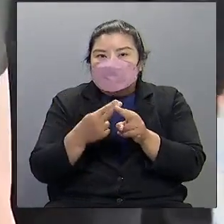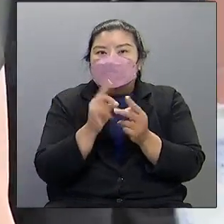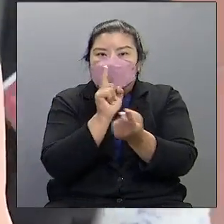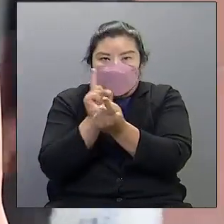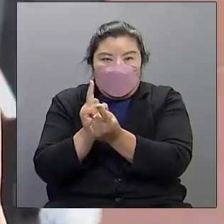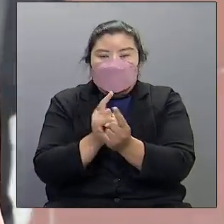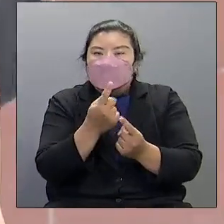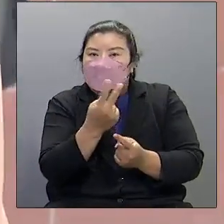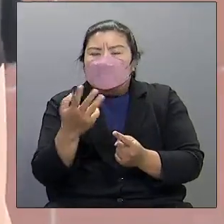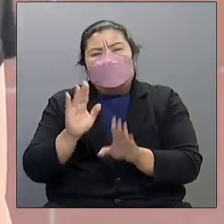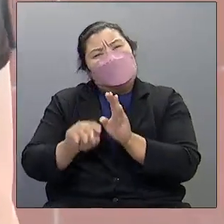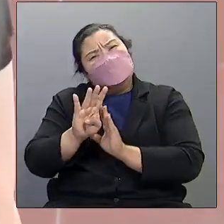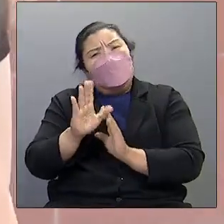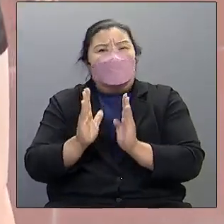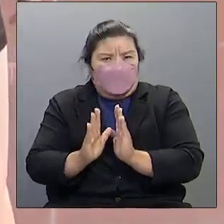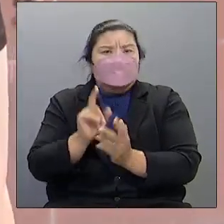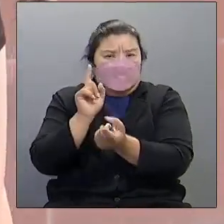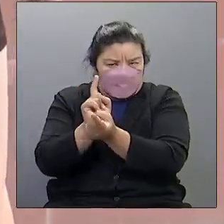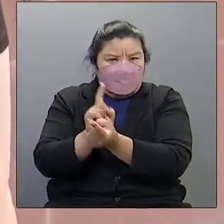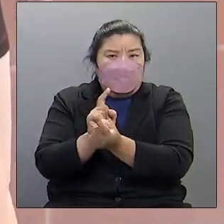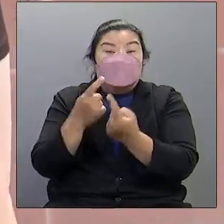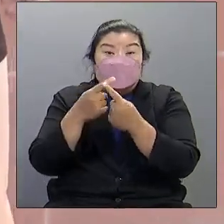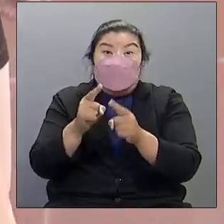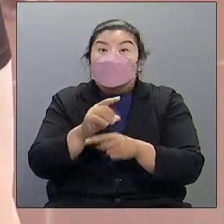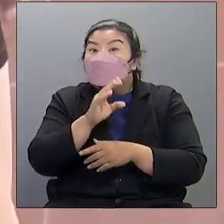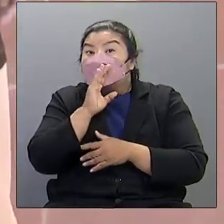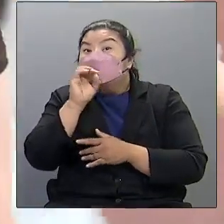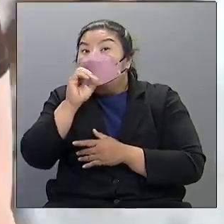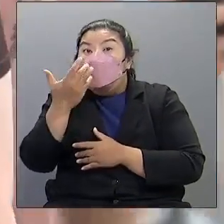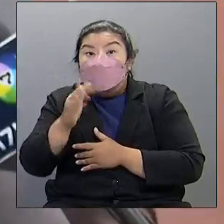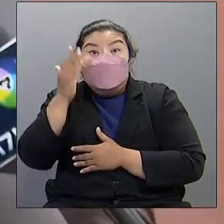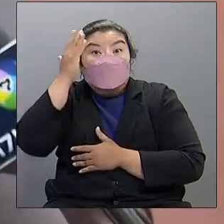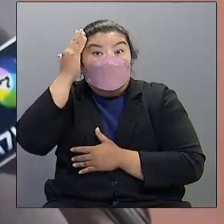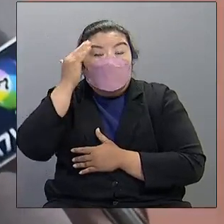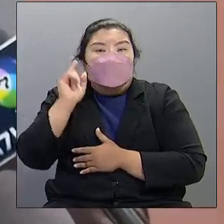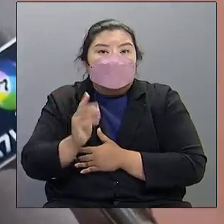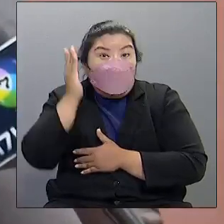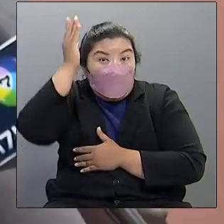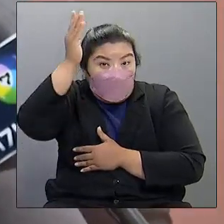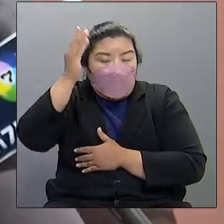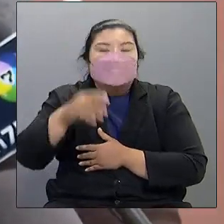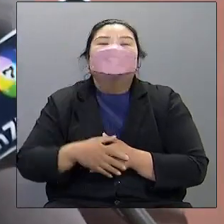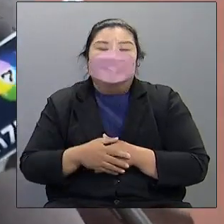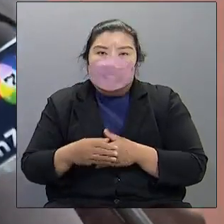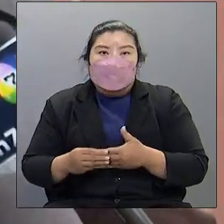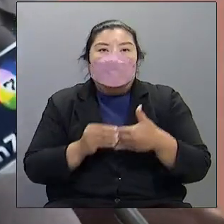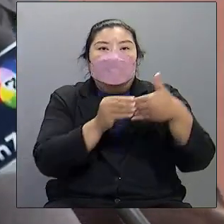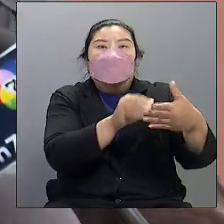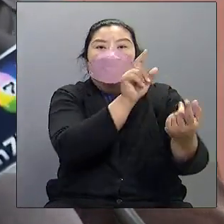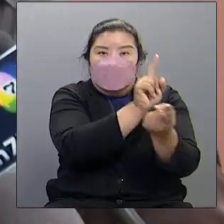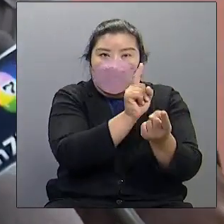ติม 4-5 คนและเมื่อมีการรับทราบข้อกล่าวหาตามนัดหมายก็จะนำตัวส่งอัยการตามขั้นตอนทางกฎหมาย